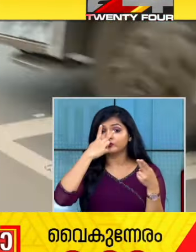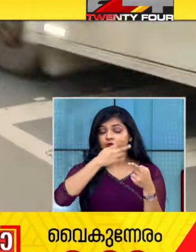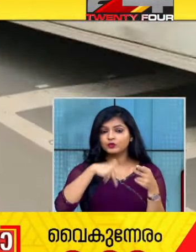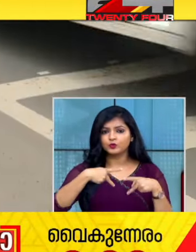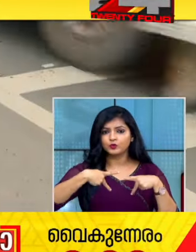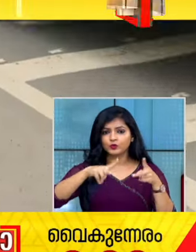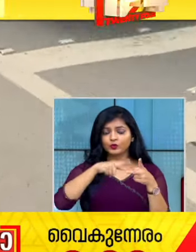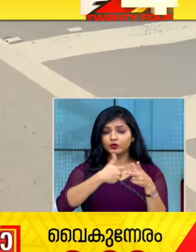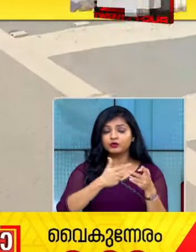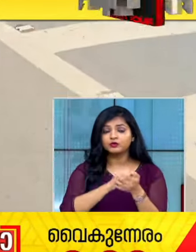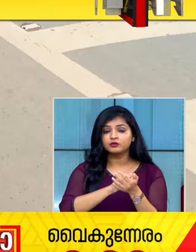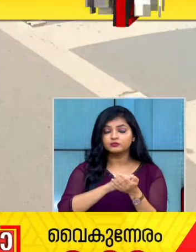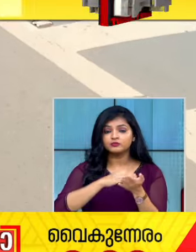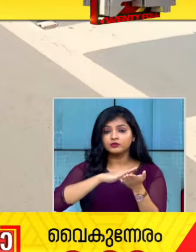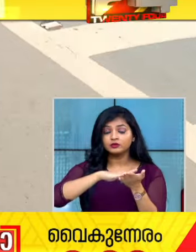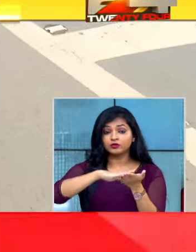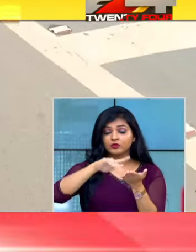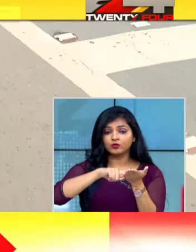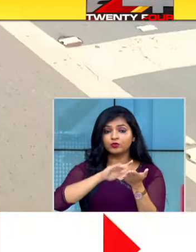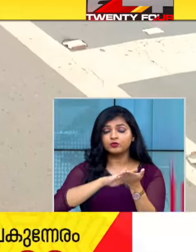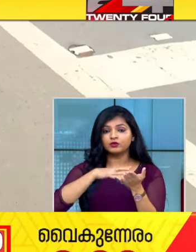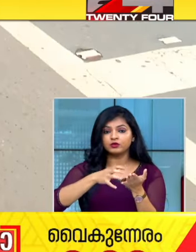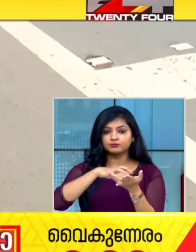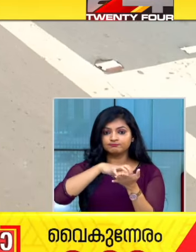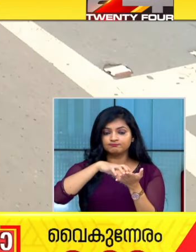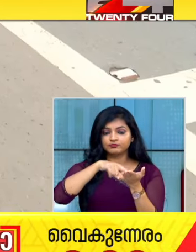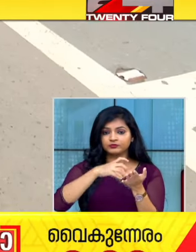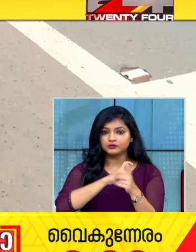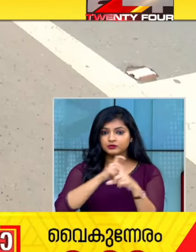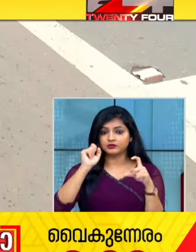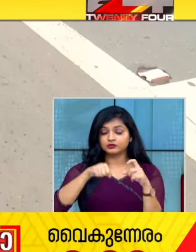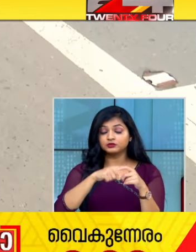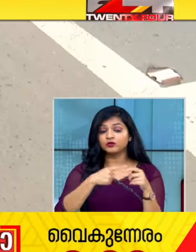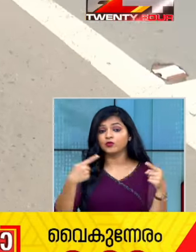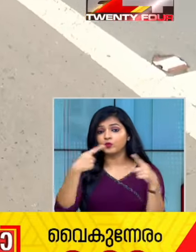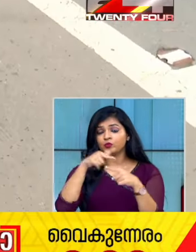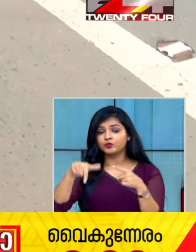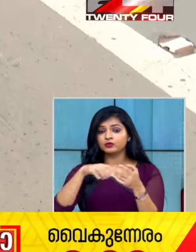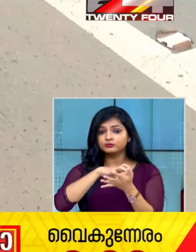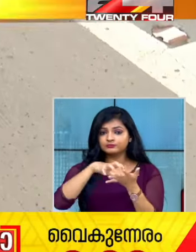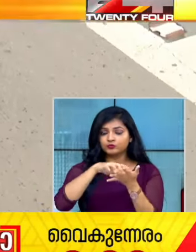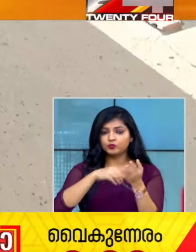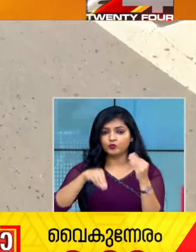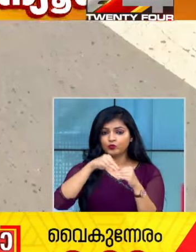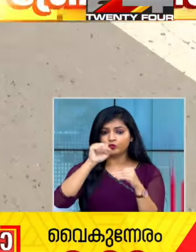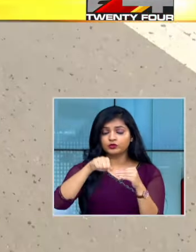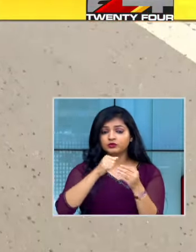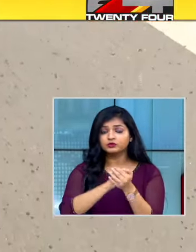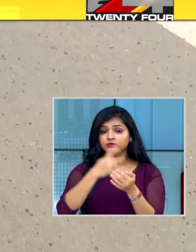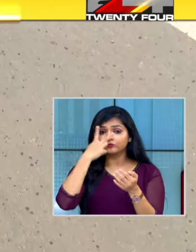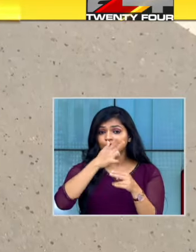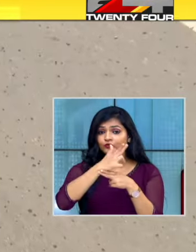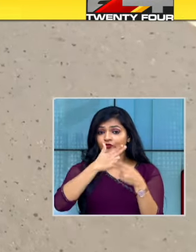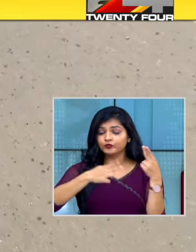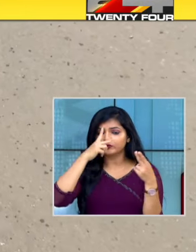റോഡ് നല്ല ഗ്രിപ്പുണ്ട്, ഈ ഭാഗത്ത് ഗ്രിപ്പുണ്ട്. ഇതുപോലെ തന്നെ ഈ റോഡിൻ്റെ മറുഭാഗങ്ങളിലെല്ലാം ഗ്രിപ്പ് ചെയ്തതാണ്. പക്ഷേ ദാ ഇവിടെ ഈ ഭാഗത്തേക്ക് നോക്കുക, ഇത് രണ്ടും